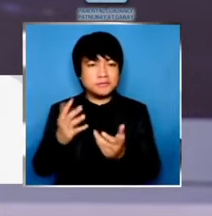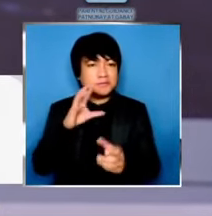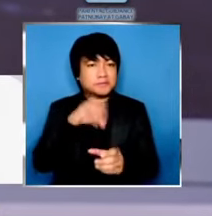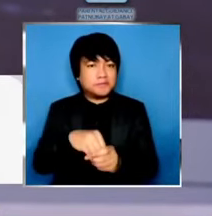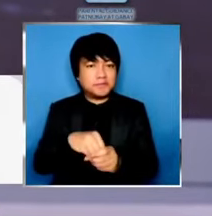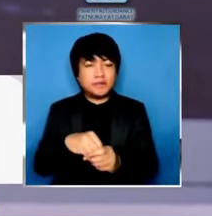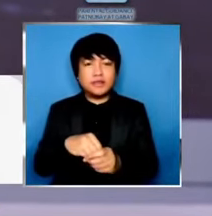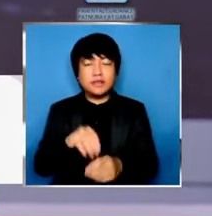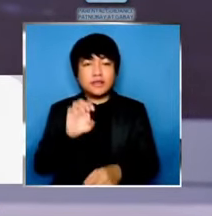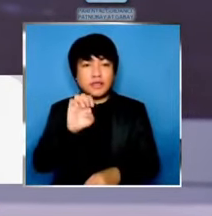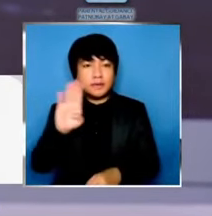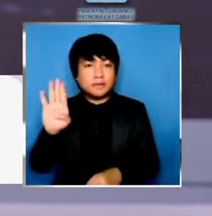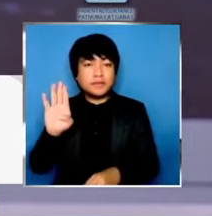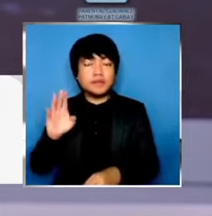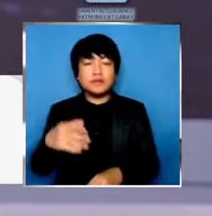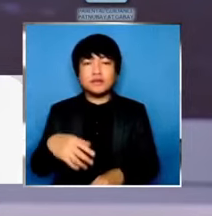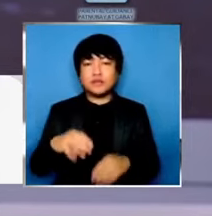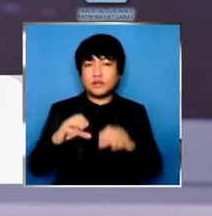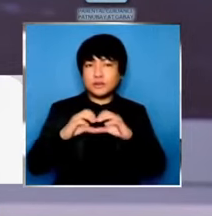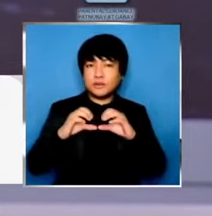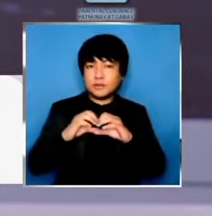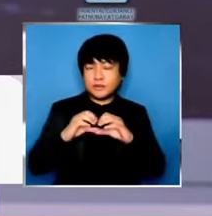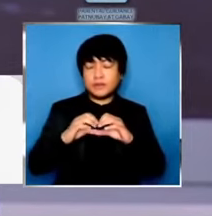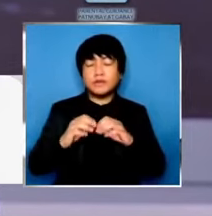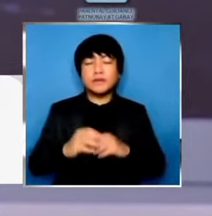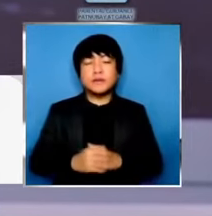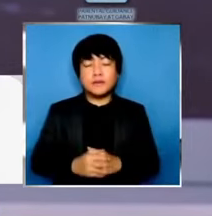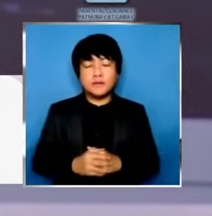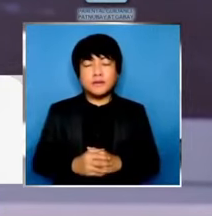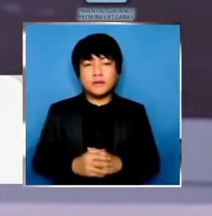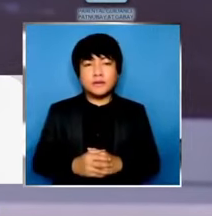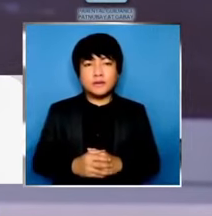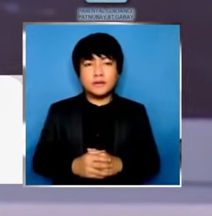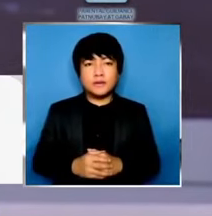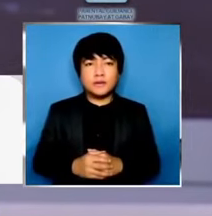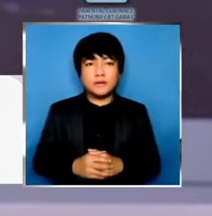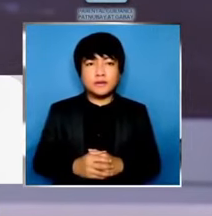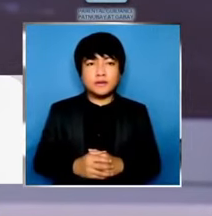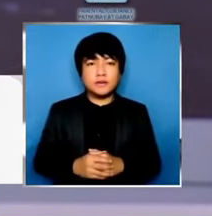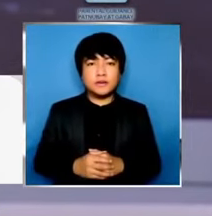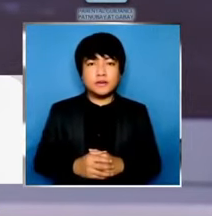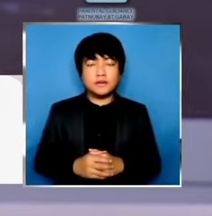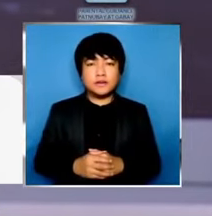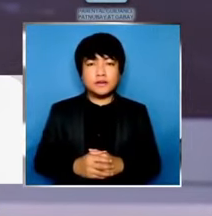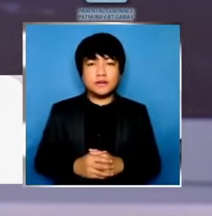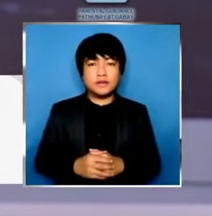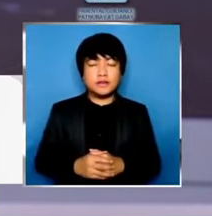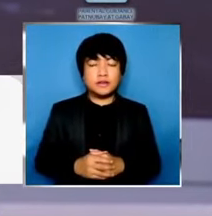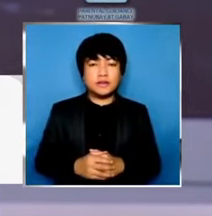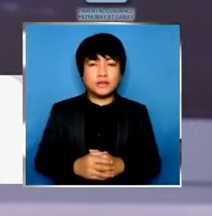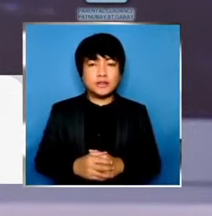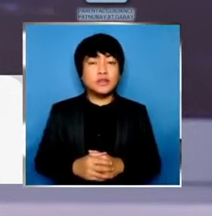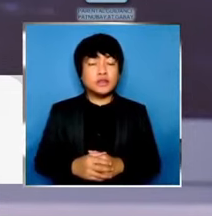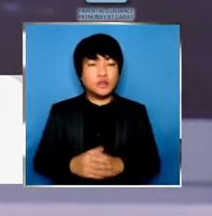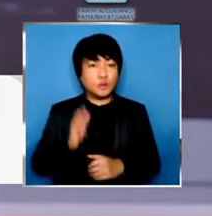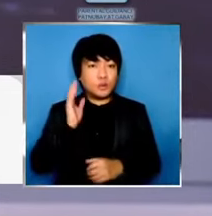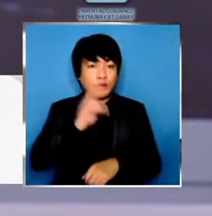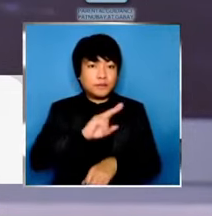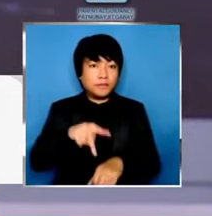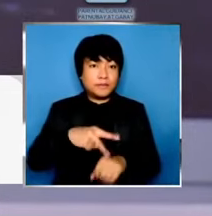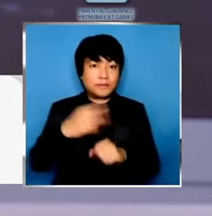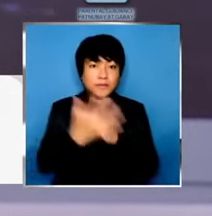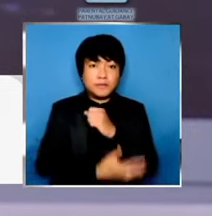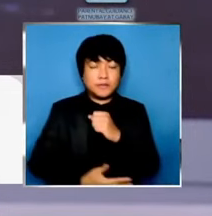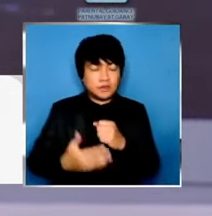Bulaga, GMA 7 Kapuso, at yung ating G sa Gedli. Iikot pa rin tayo sa buong Pilipinas. Mm. Ilalapit namin sa